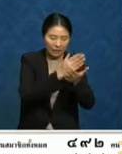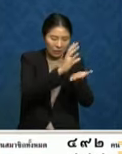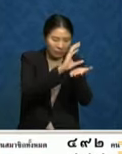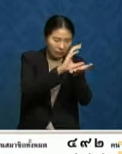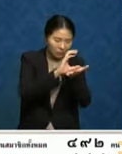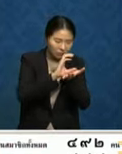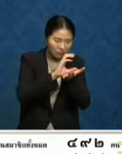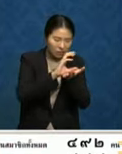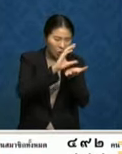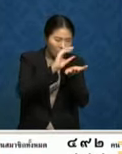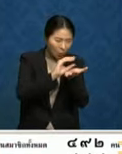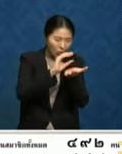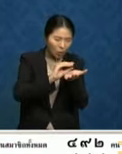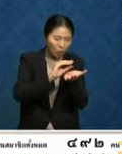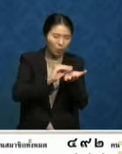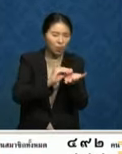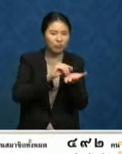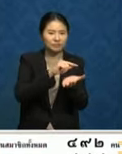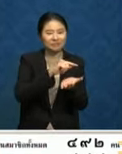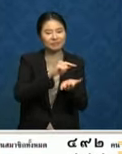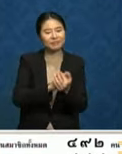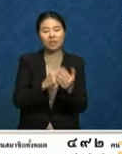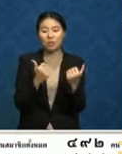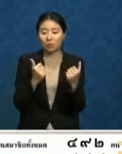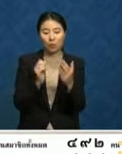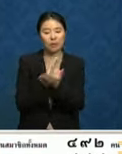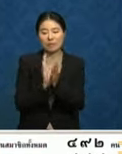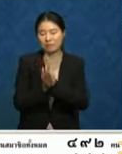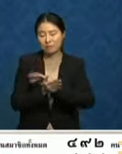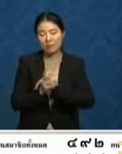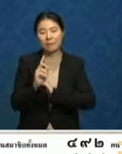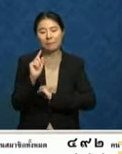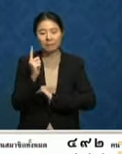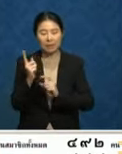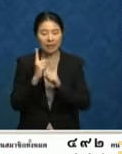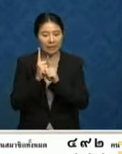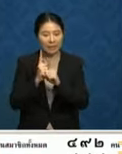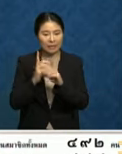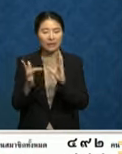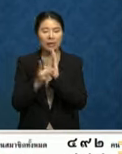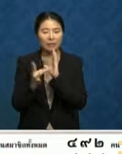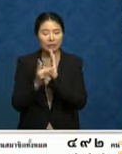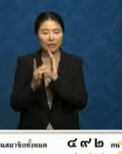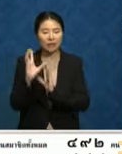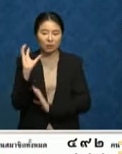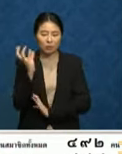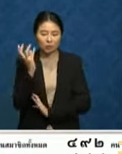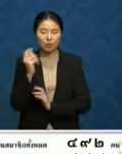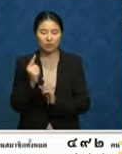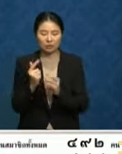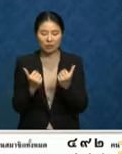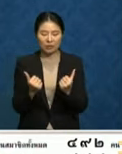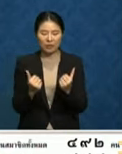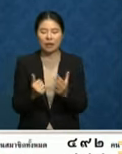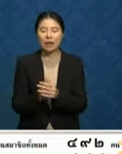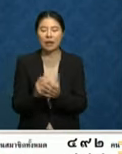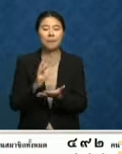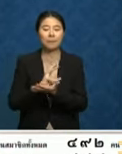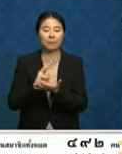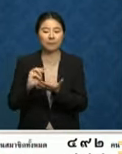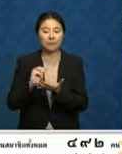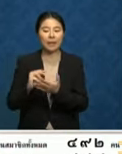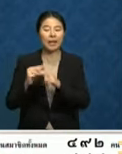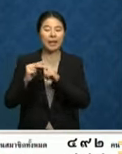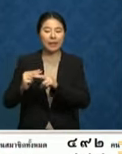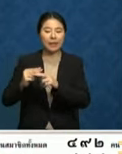ในภาวะที่ต้องเปลี่ยนไปในเรื่องของการปรับตัวการเป็นมหาิทยาลัยในกำกับจะสามารถทำให้เรา